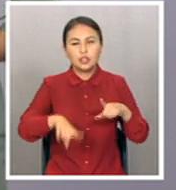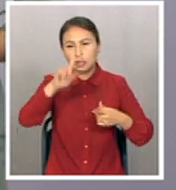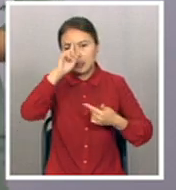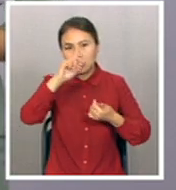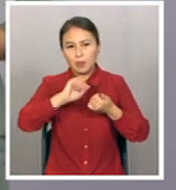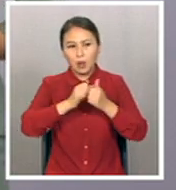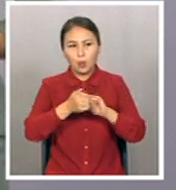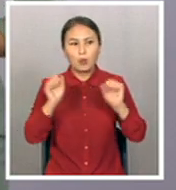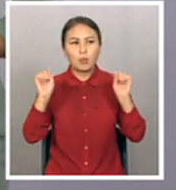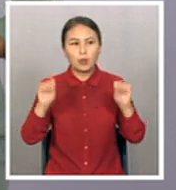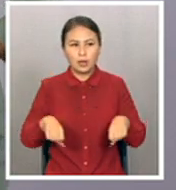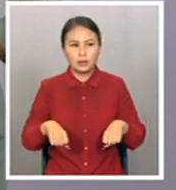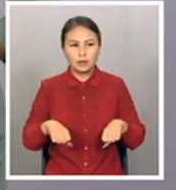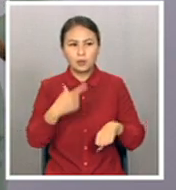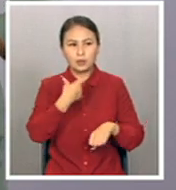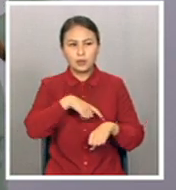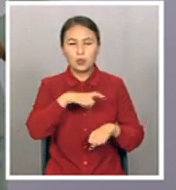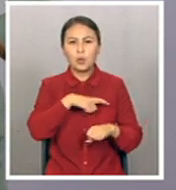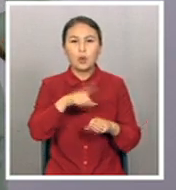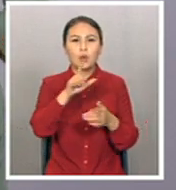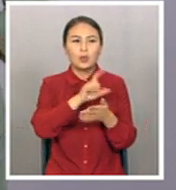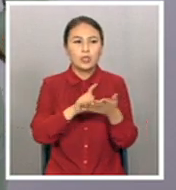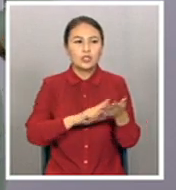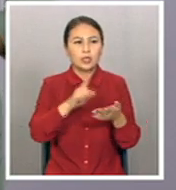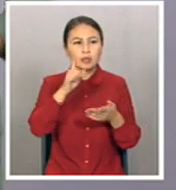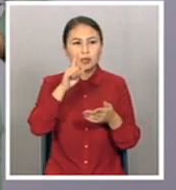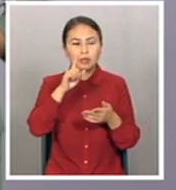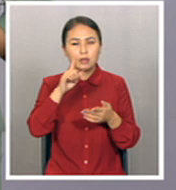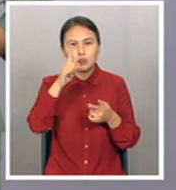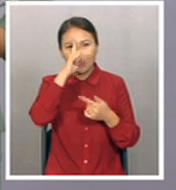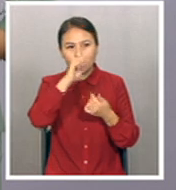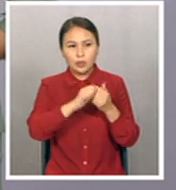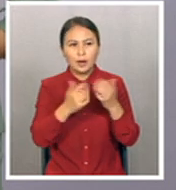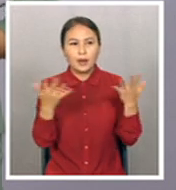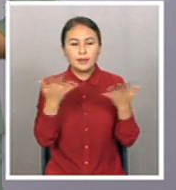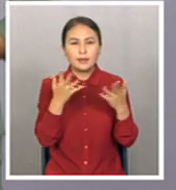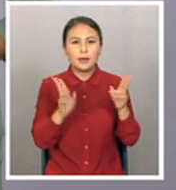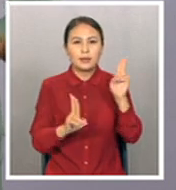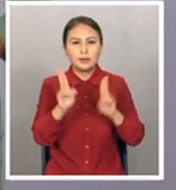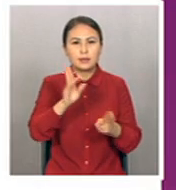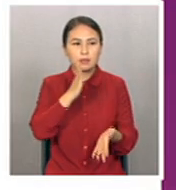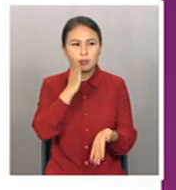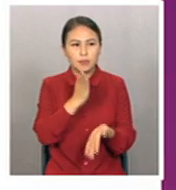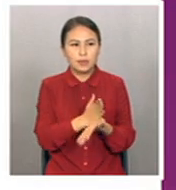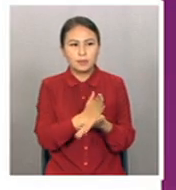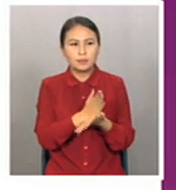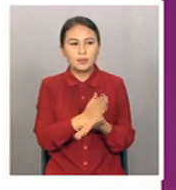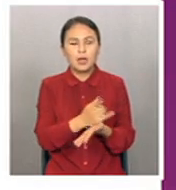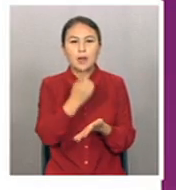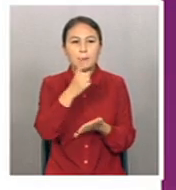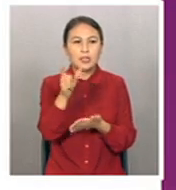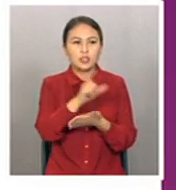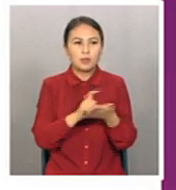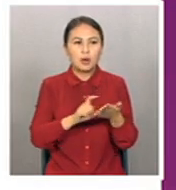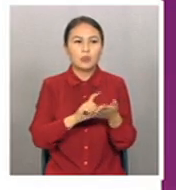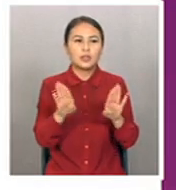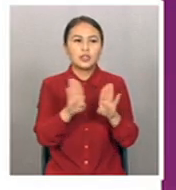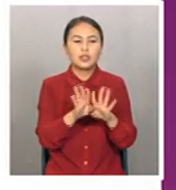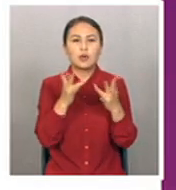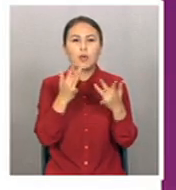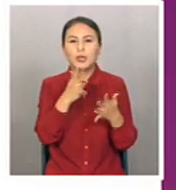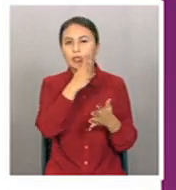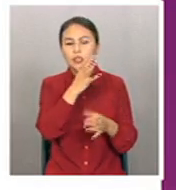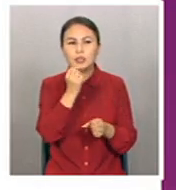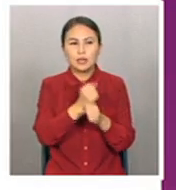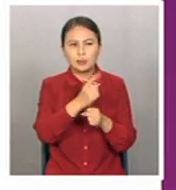алуға болады? Өзіңіздің өлең жаттауда қандай әдісіңіз бар? Бір шумақ өлеңді неше